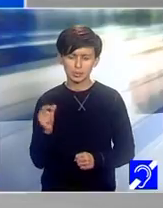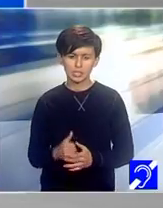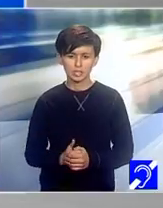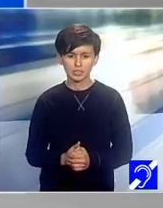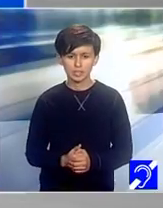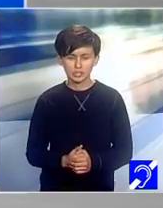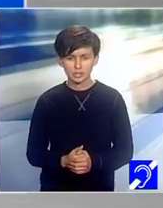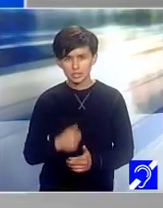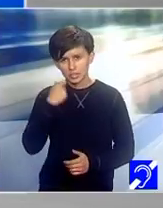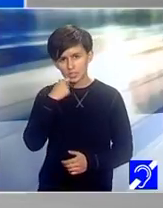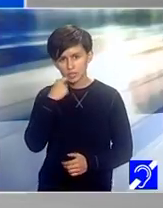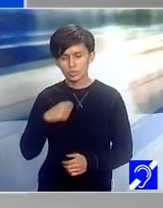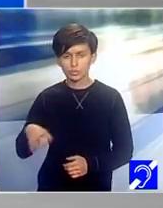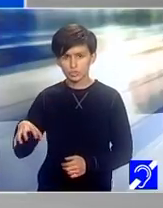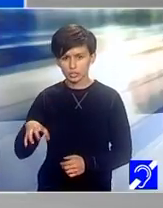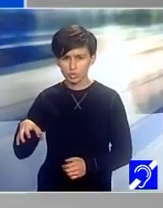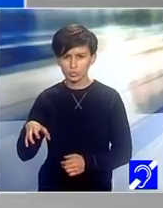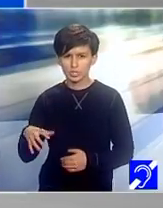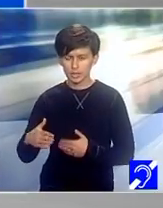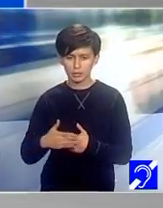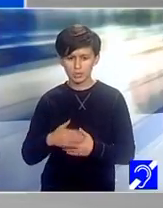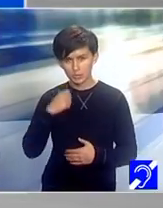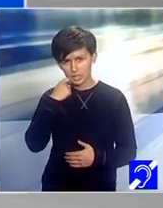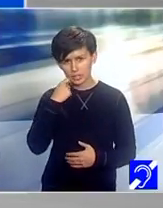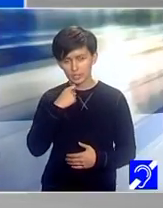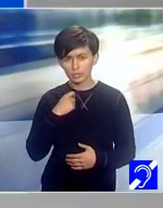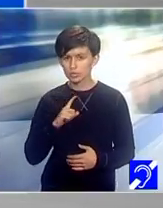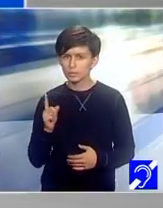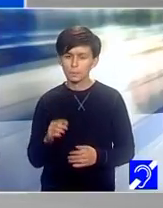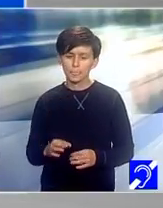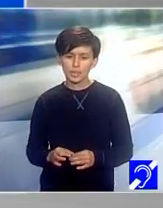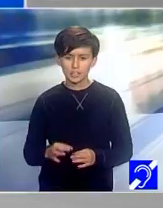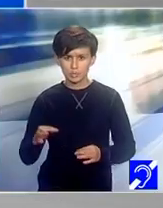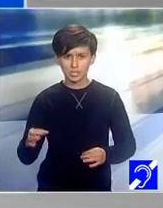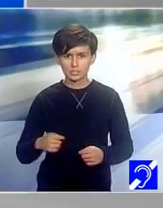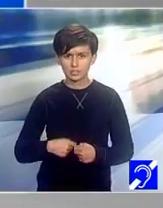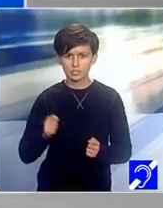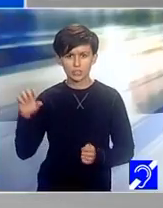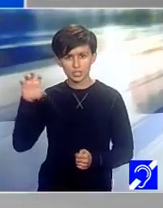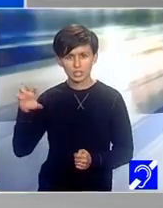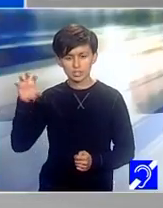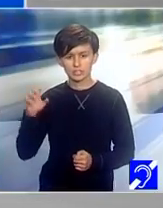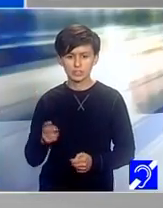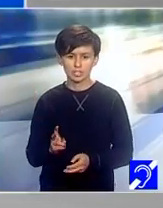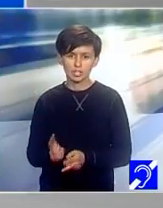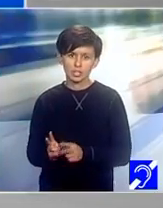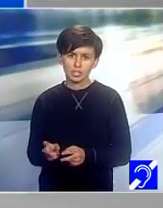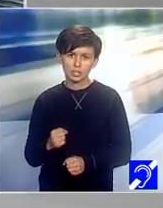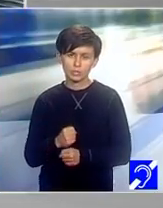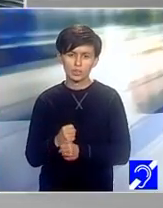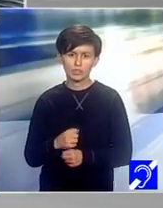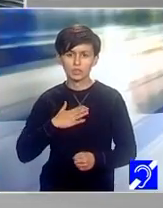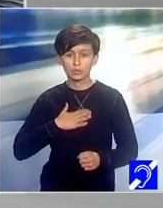noi, deci Clujul și comunele limitrofe și nu ne-am extins în tot Ardealul, cum a făcut de fapt Baia Mare, a